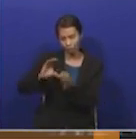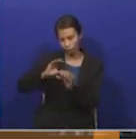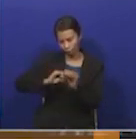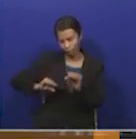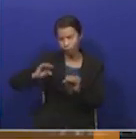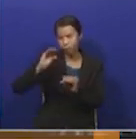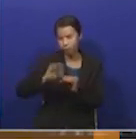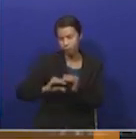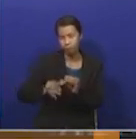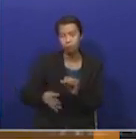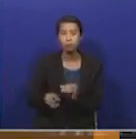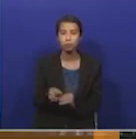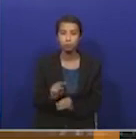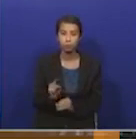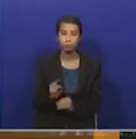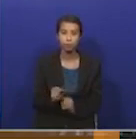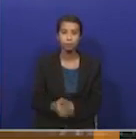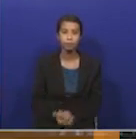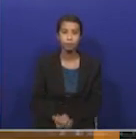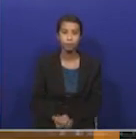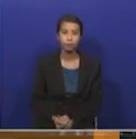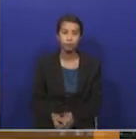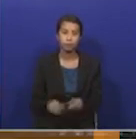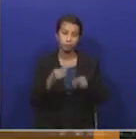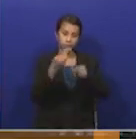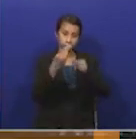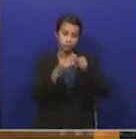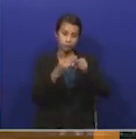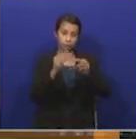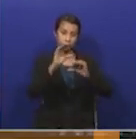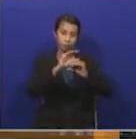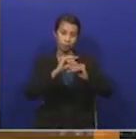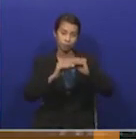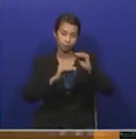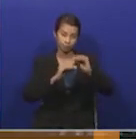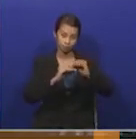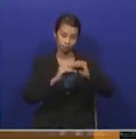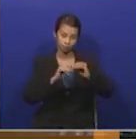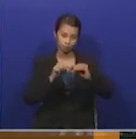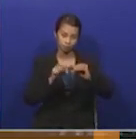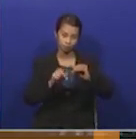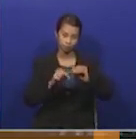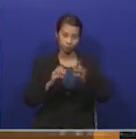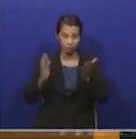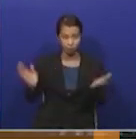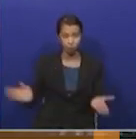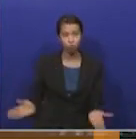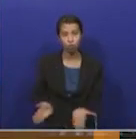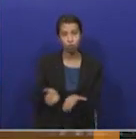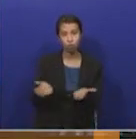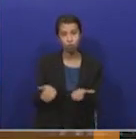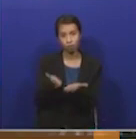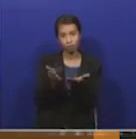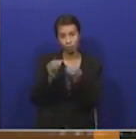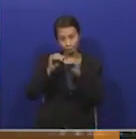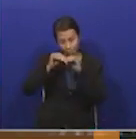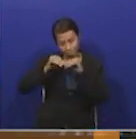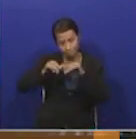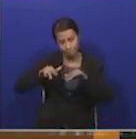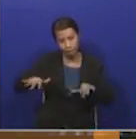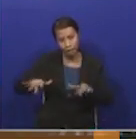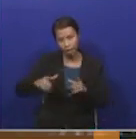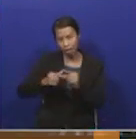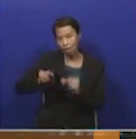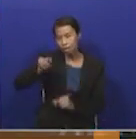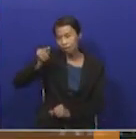คือชื่อว่าโครงการส่งเสริมและเผยแพร่ความจริงที่ถูกต้